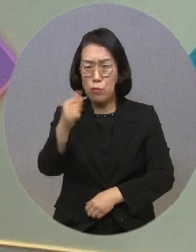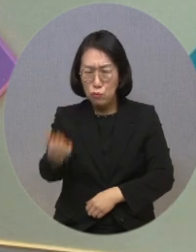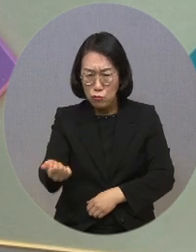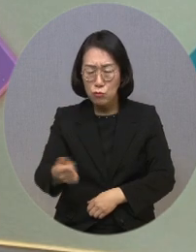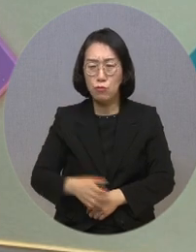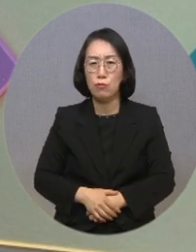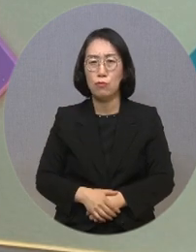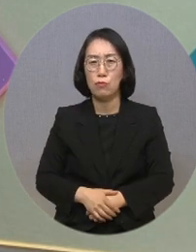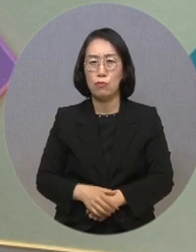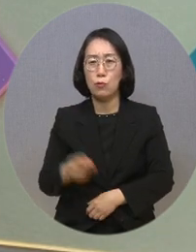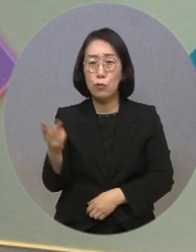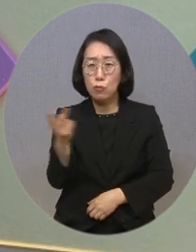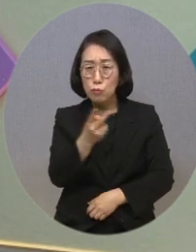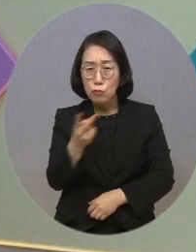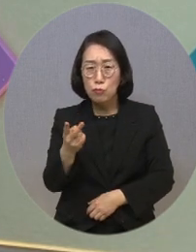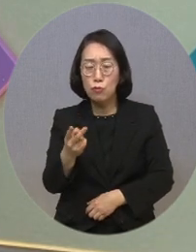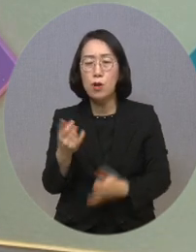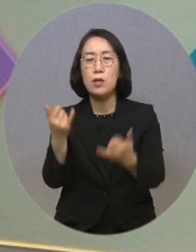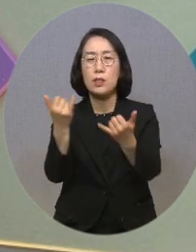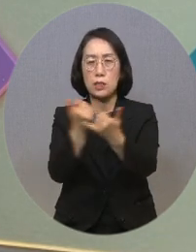두 네. 분이 또 사촌 지간이 돼요.